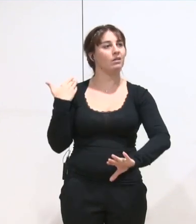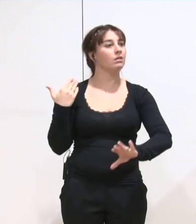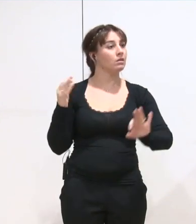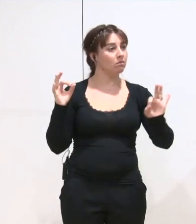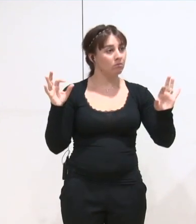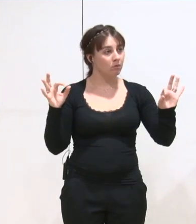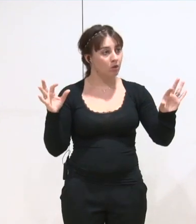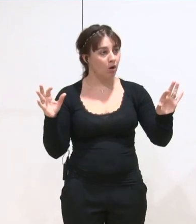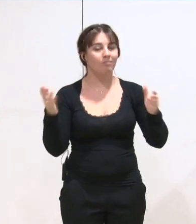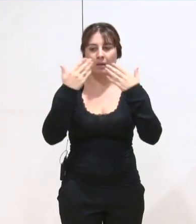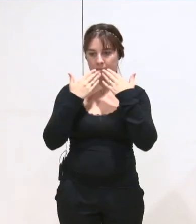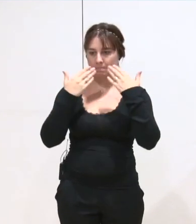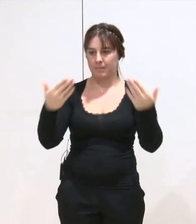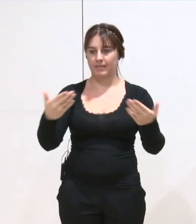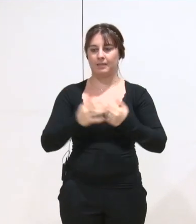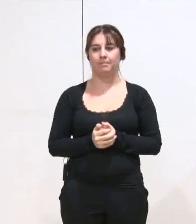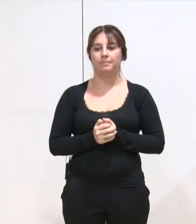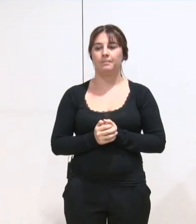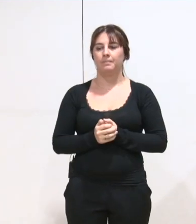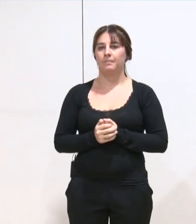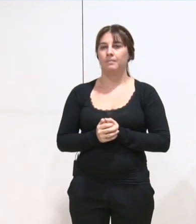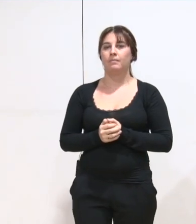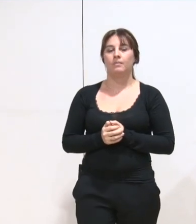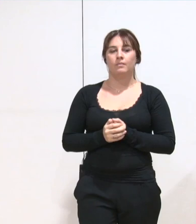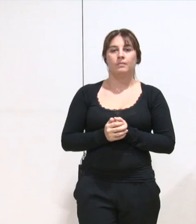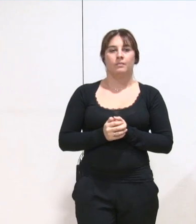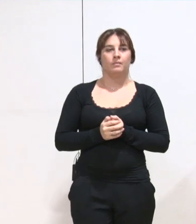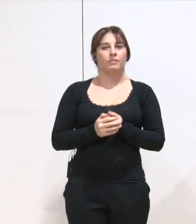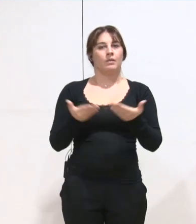Non, je vous remercie. Donc nous passons à